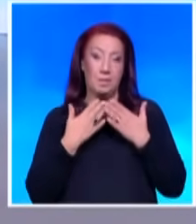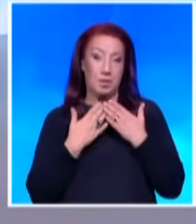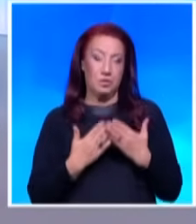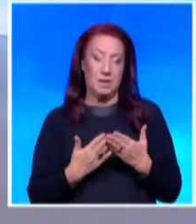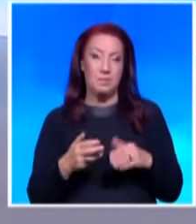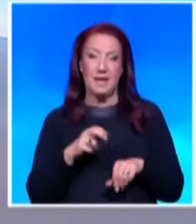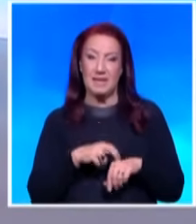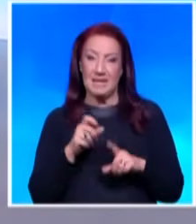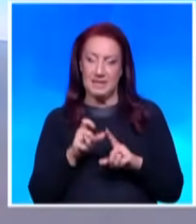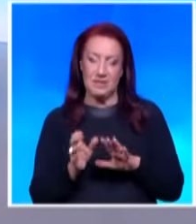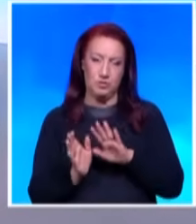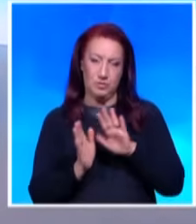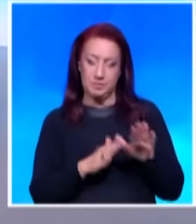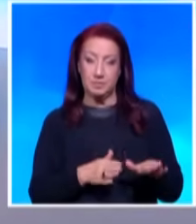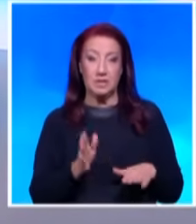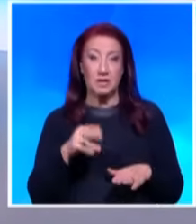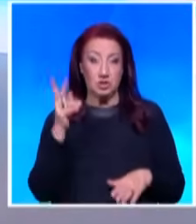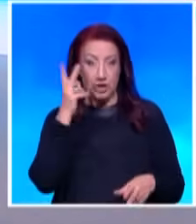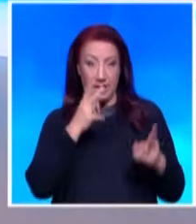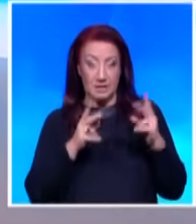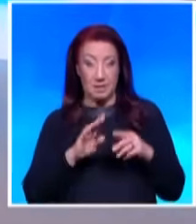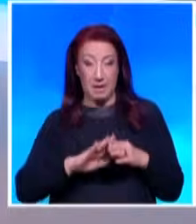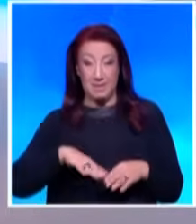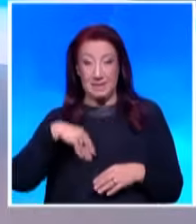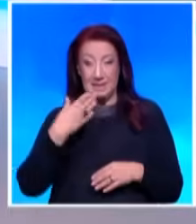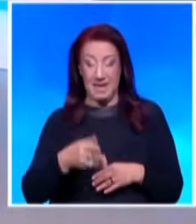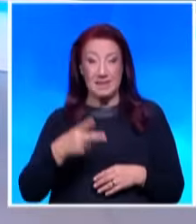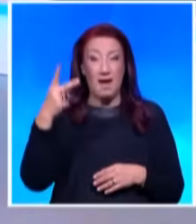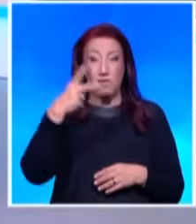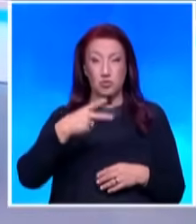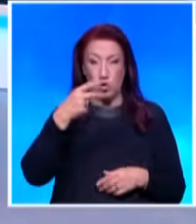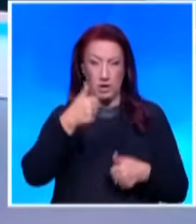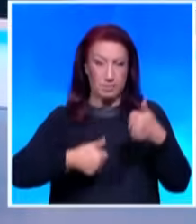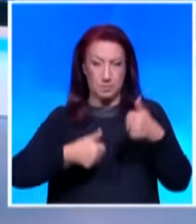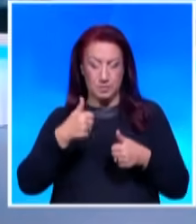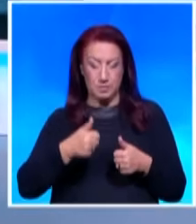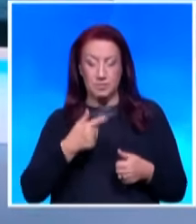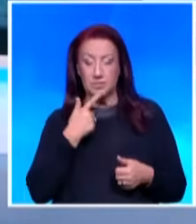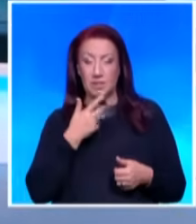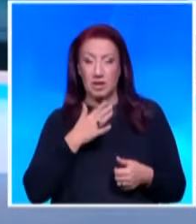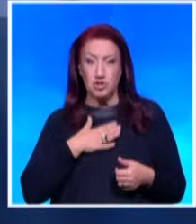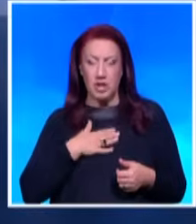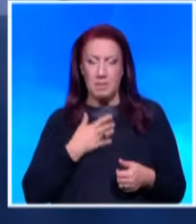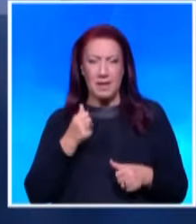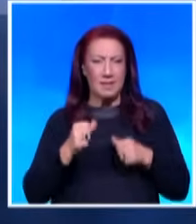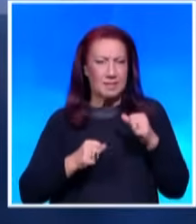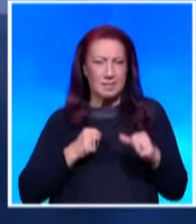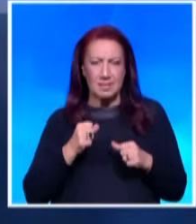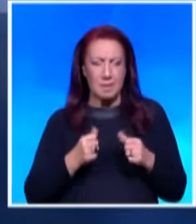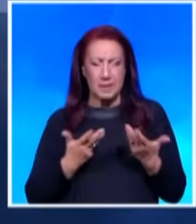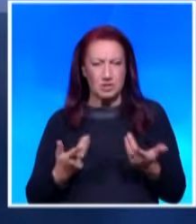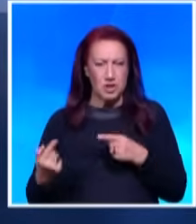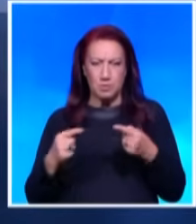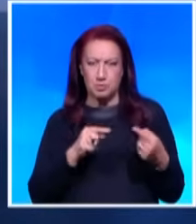властта. Предстои да разберем, ще се повиши ли напрежението след втория тур на изборите. До балотажите по места остават 2 дни. И